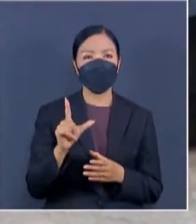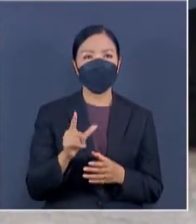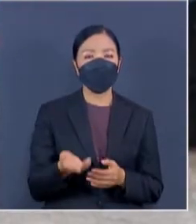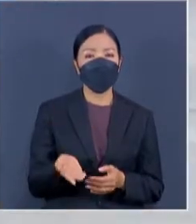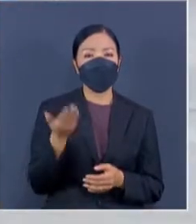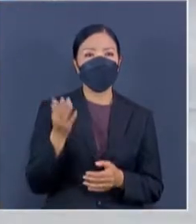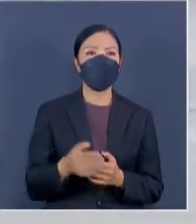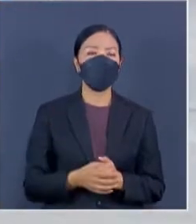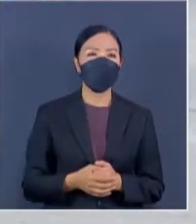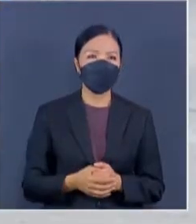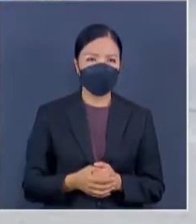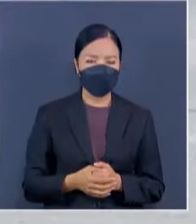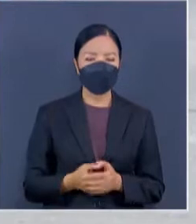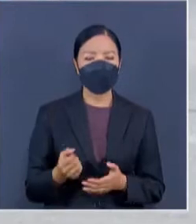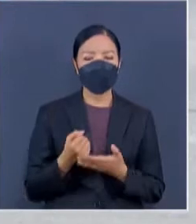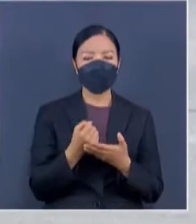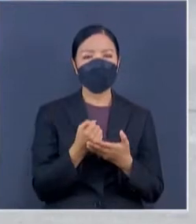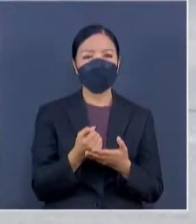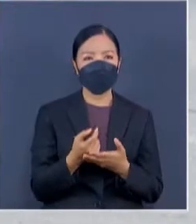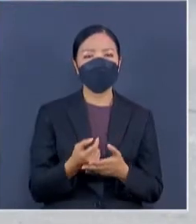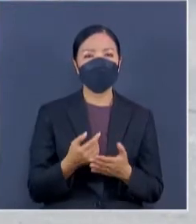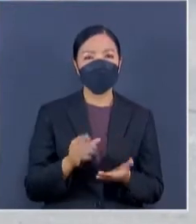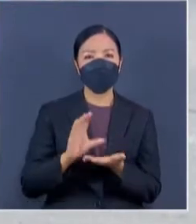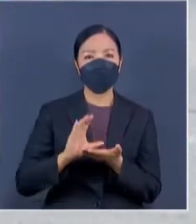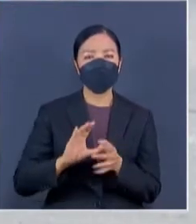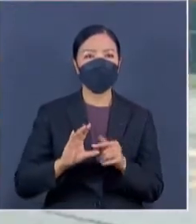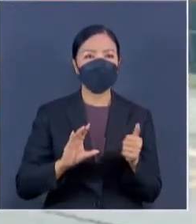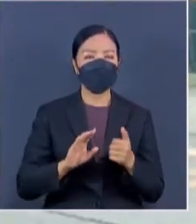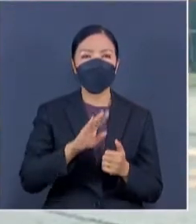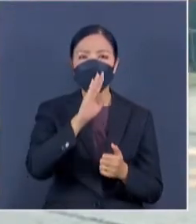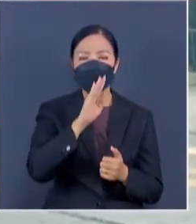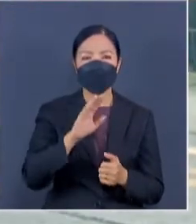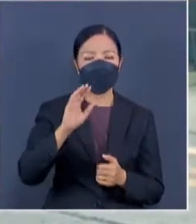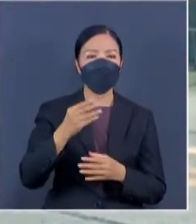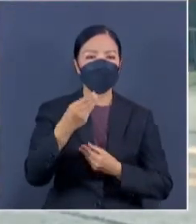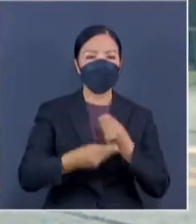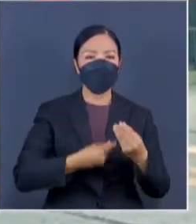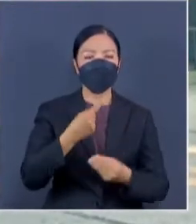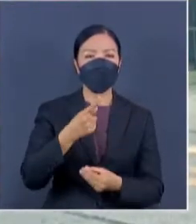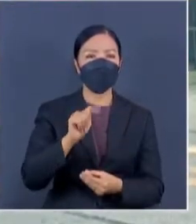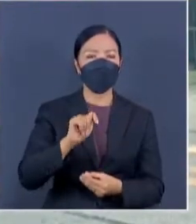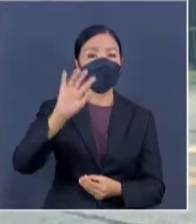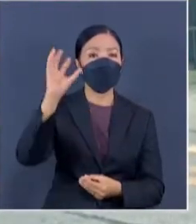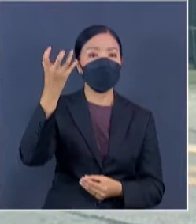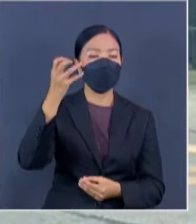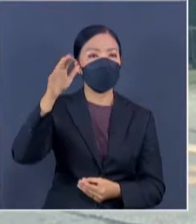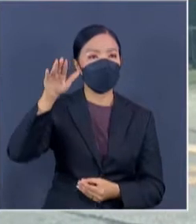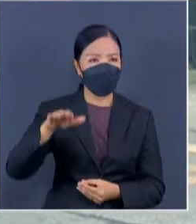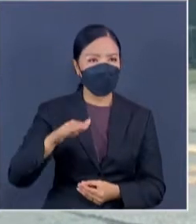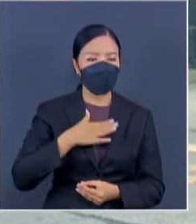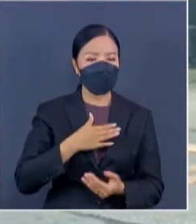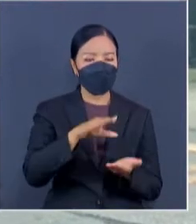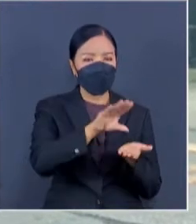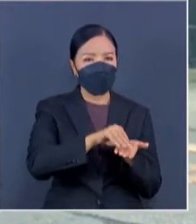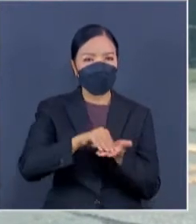ราคาน้ำมันโลกลดลงถ้าเกิดลดลงในอนาคตเนี่ยจะเรียกเก็บเงินเข้ากองทุนเพื่อชำระหนี้ได้เร็วขึ้นโดยรัฐมนตรี